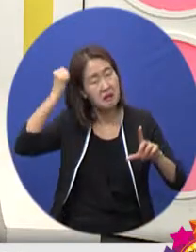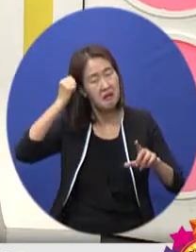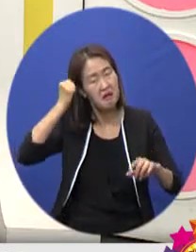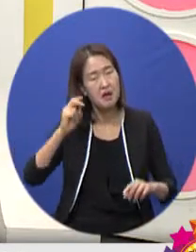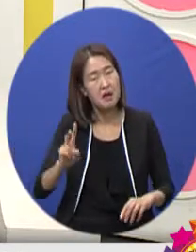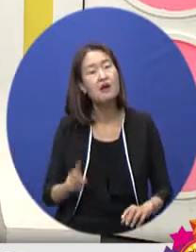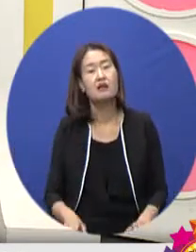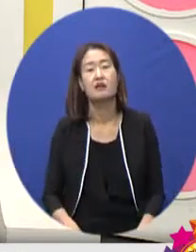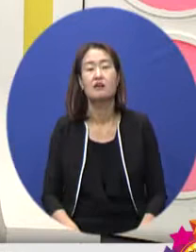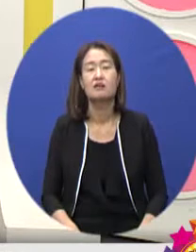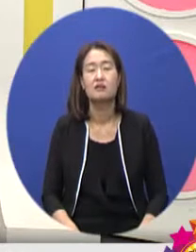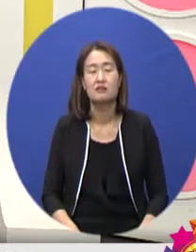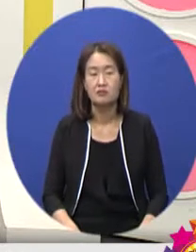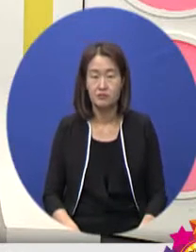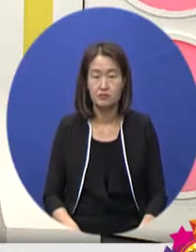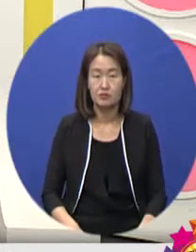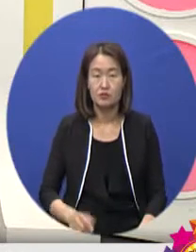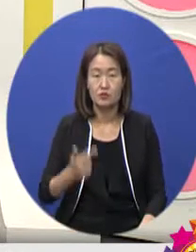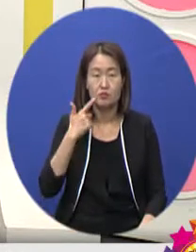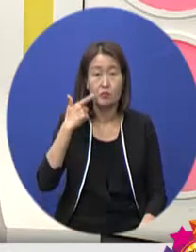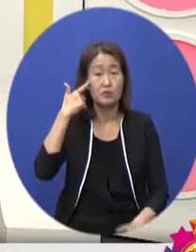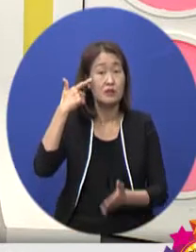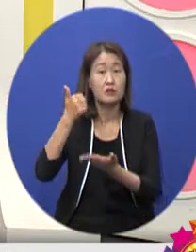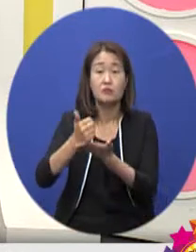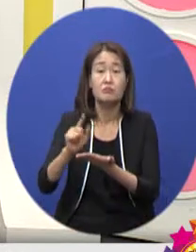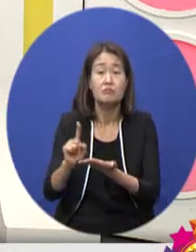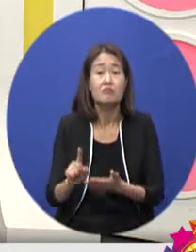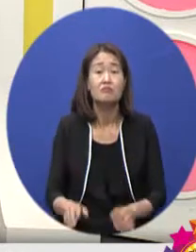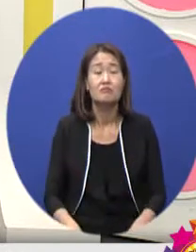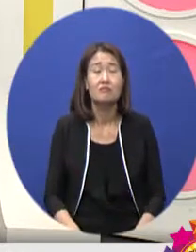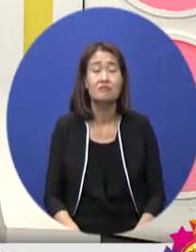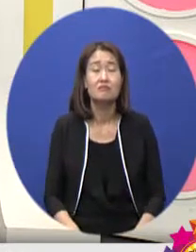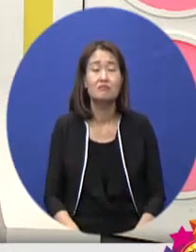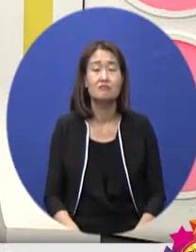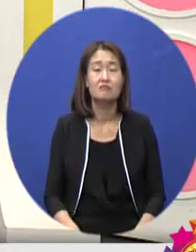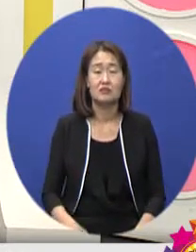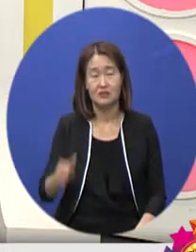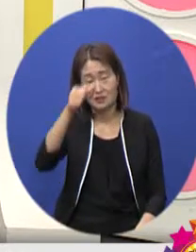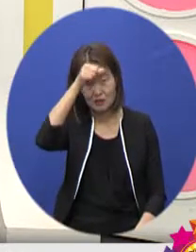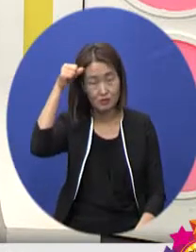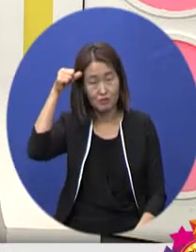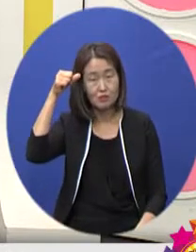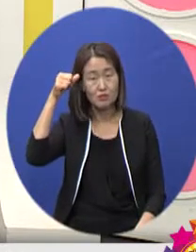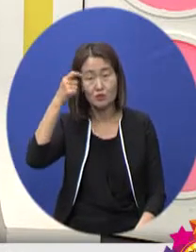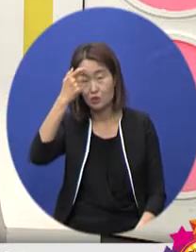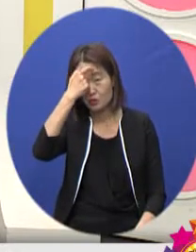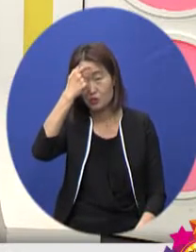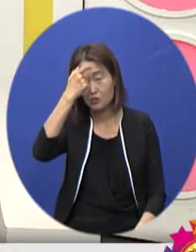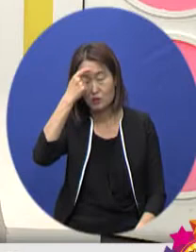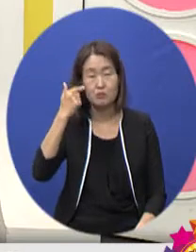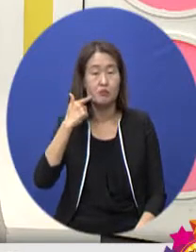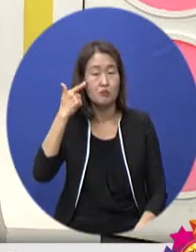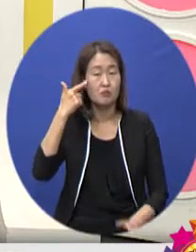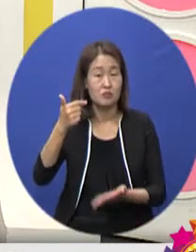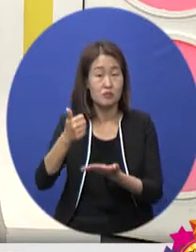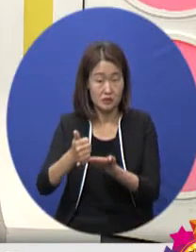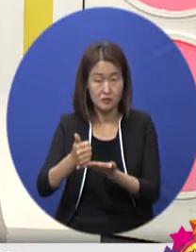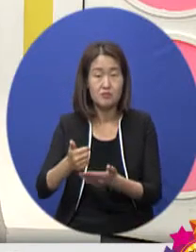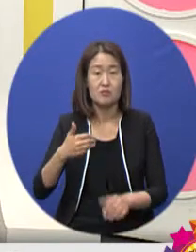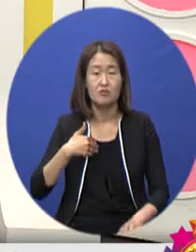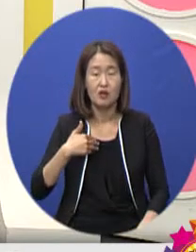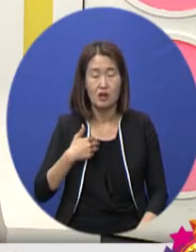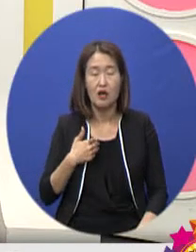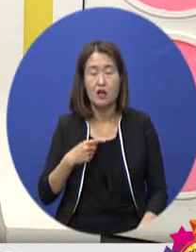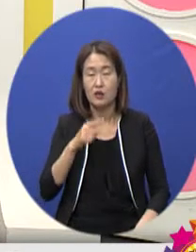계시고. 예. 어떤 목사님이셨어요? 그냥 장로교 목사님이셨는데요. 네. 제가 주일학교